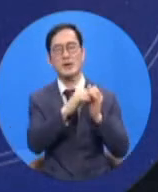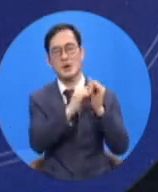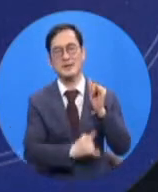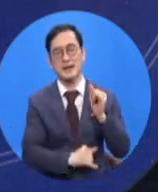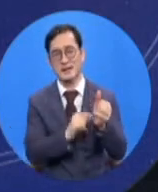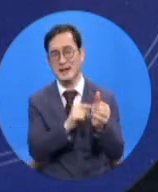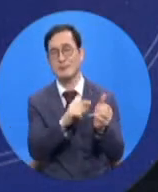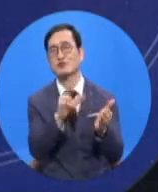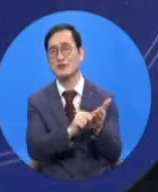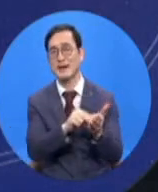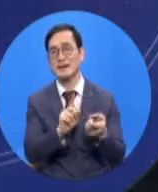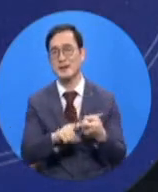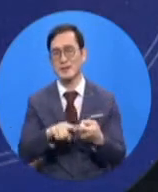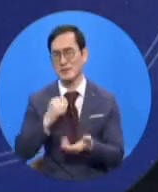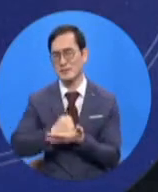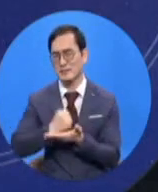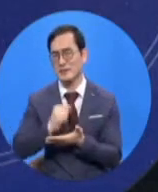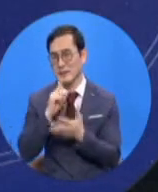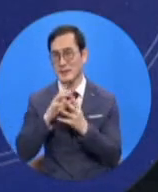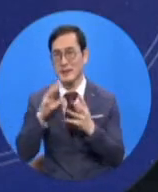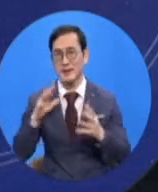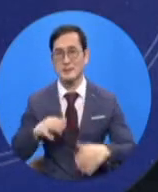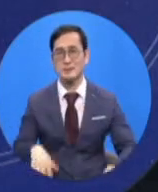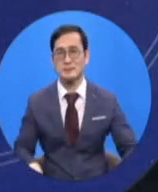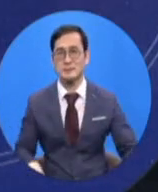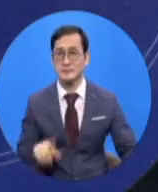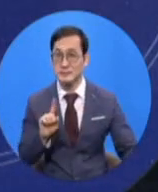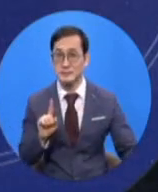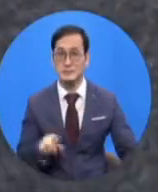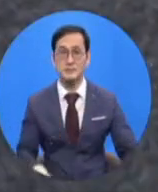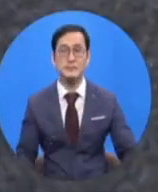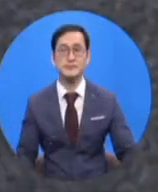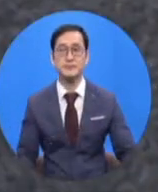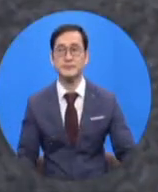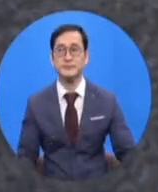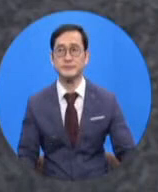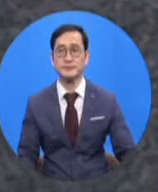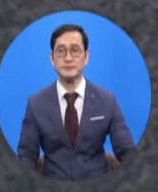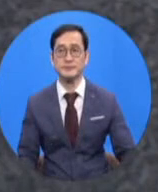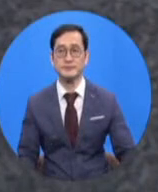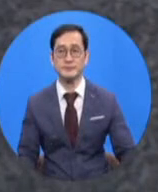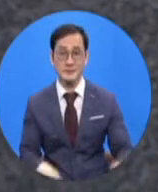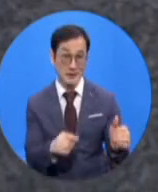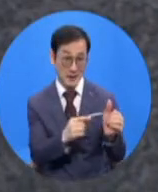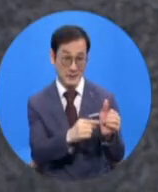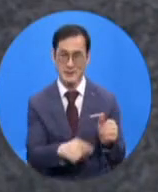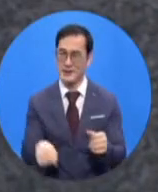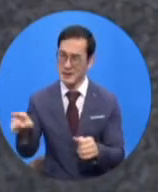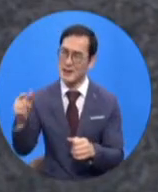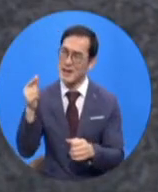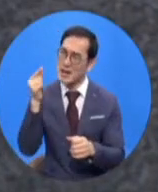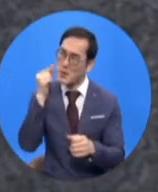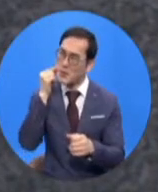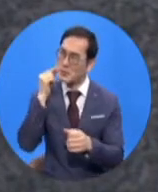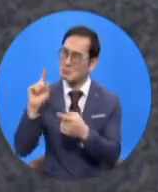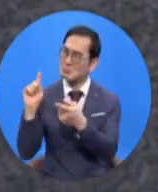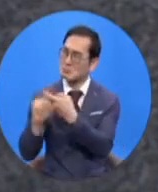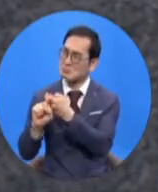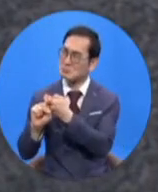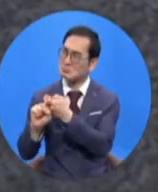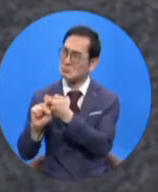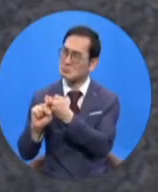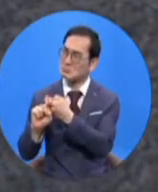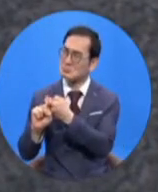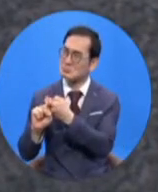썼거든요 어떤 이력 논란 이었죠 네 맞습니다 즉 음 이제 본인이 친일 젊고 합니다 도대체 어떤 정권이 팀이 정권이